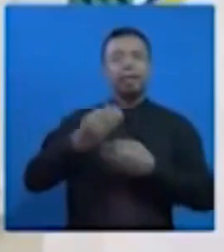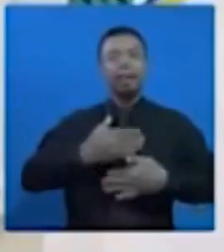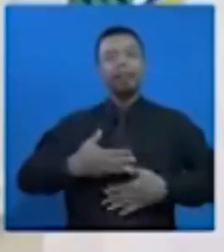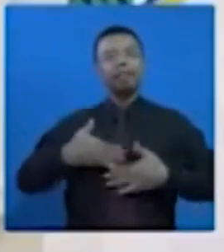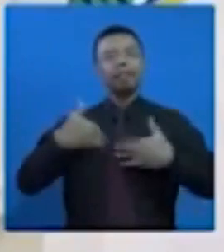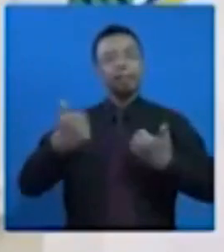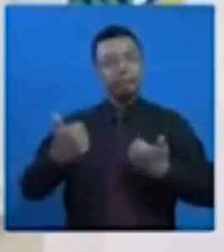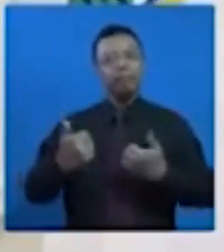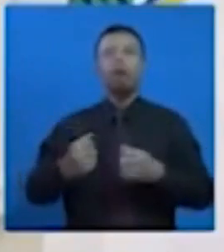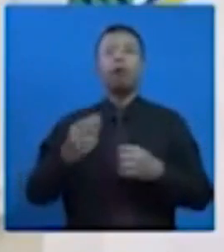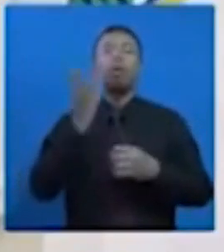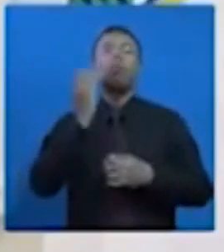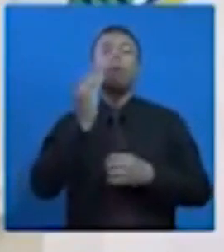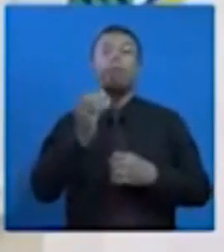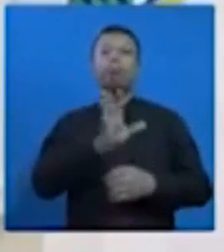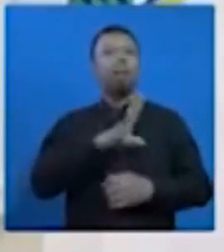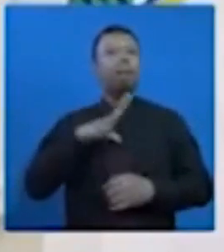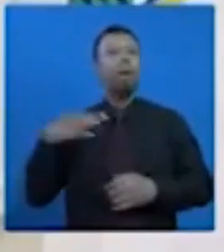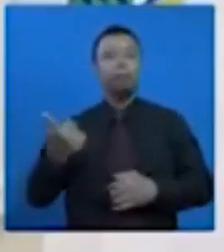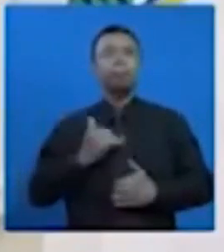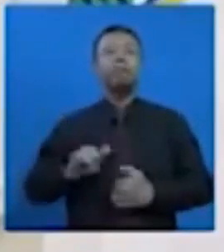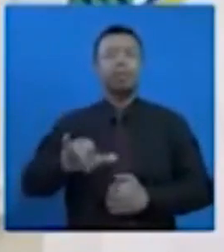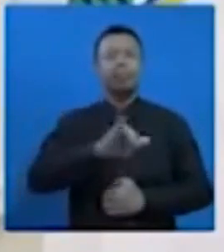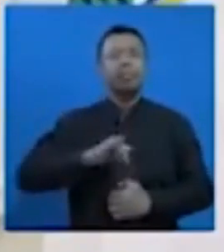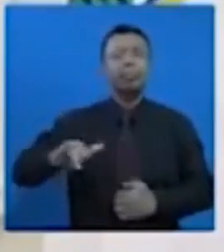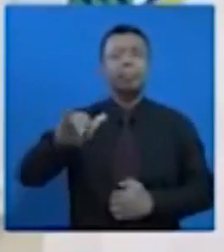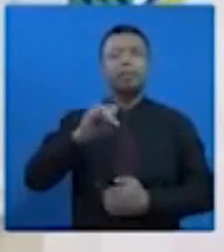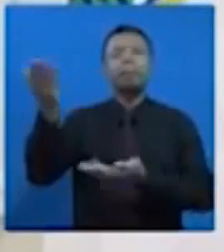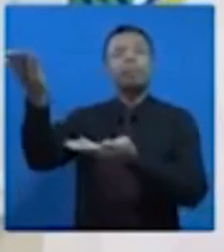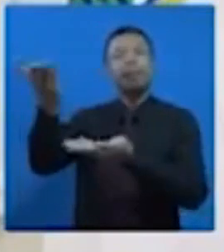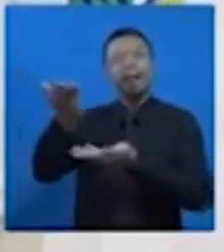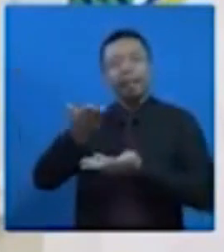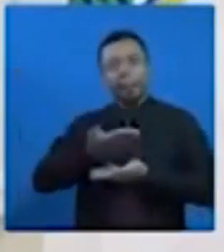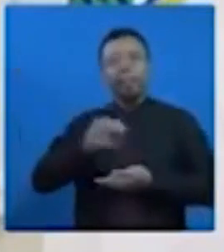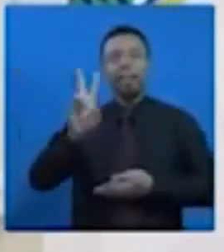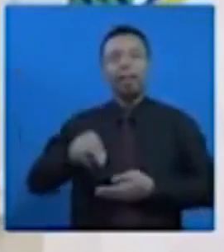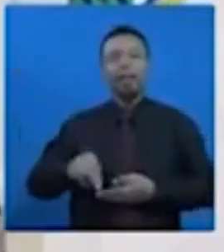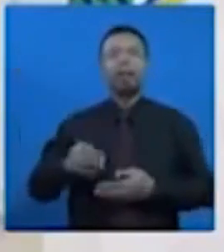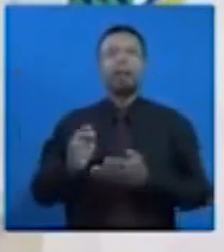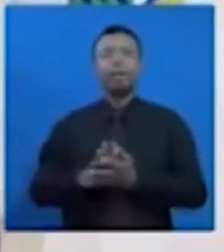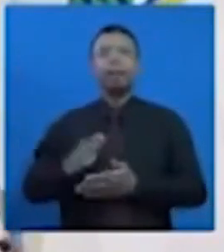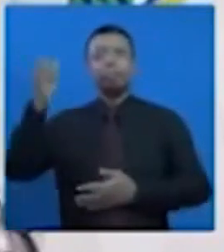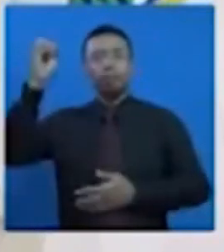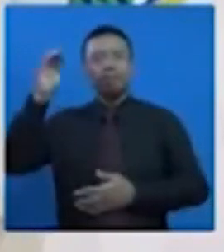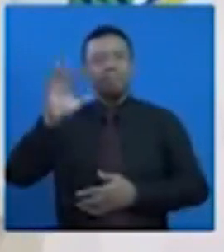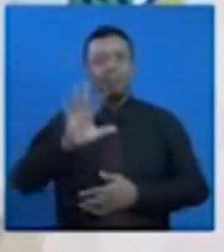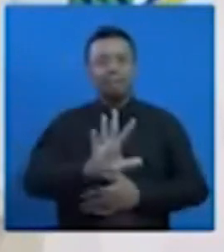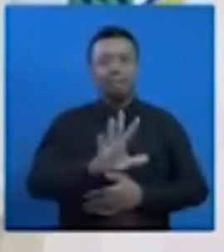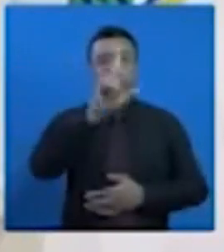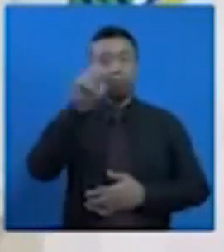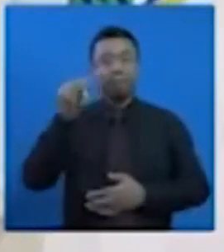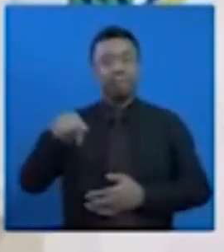umur panjang sehingga bisa bersama-sama menyambut kembali kedatangan bulan suci